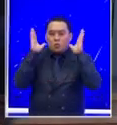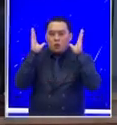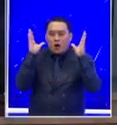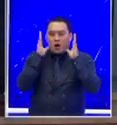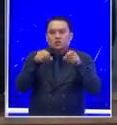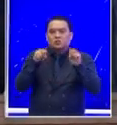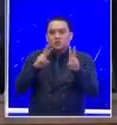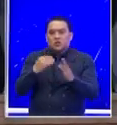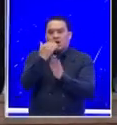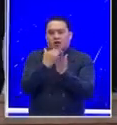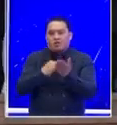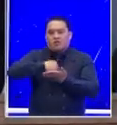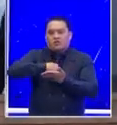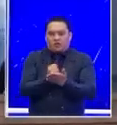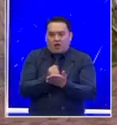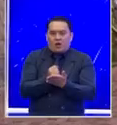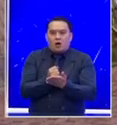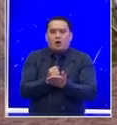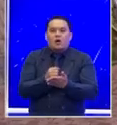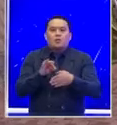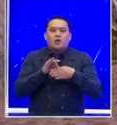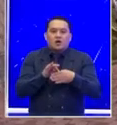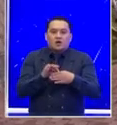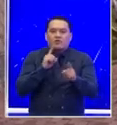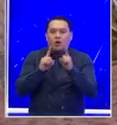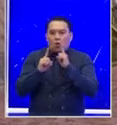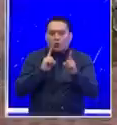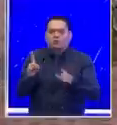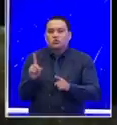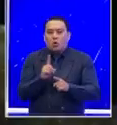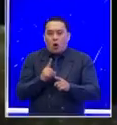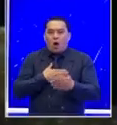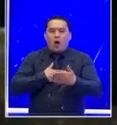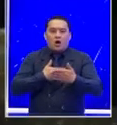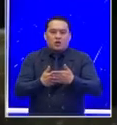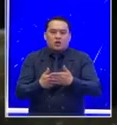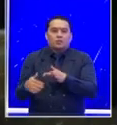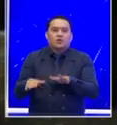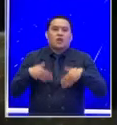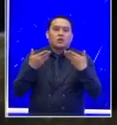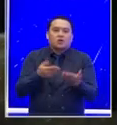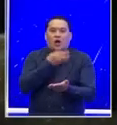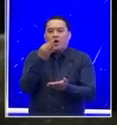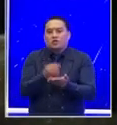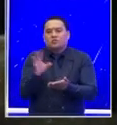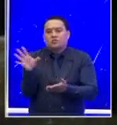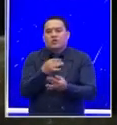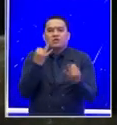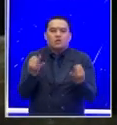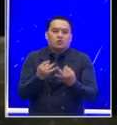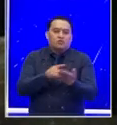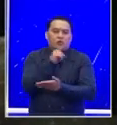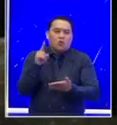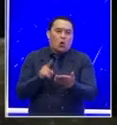мусульман утвердило специальный график онлайн-проповеди и лекции, а также для оперативного предоставления ответов на все